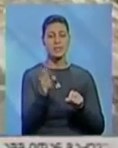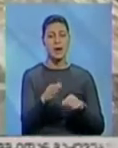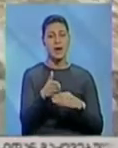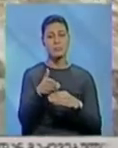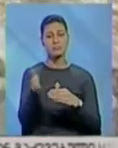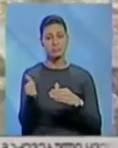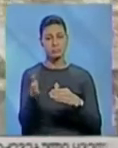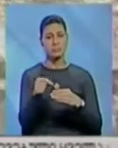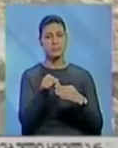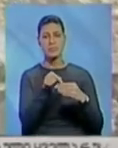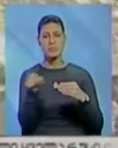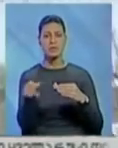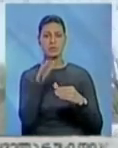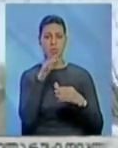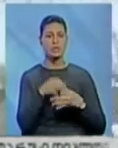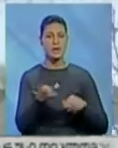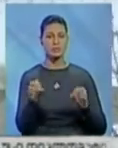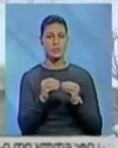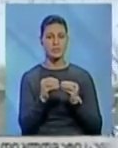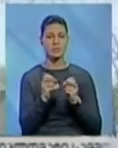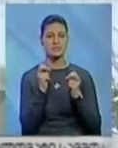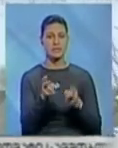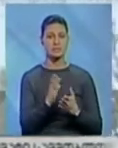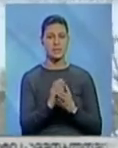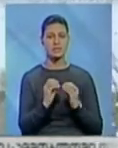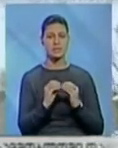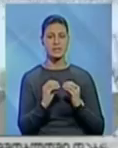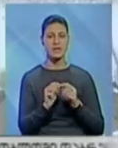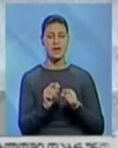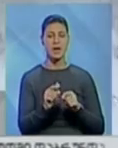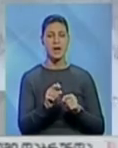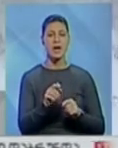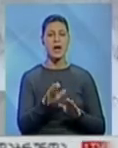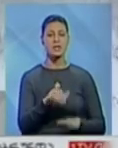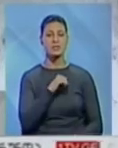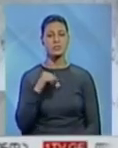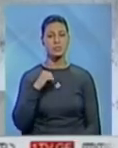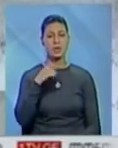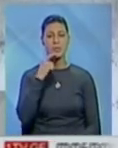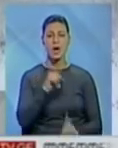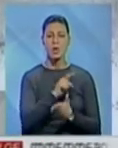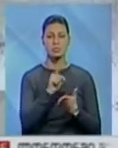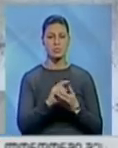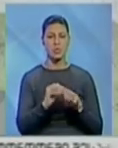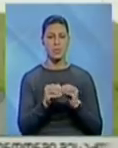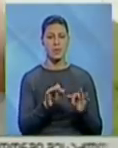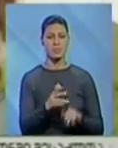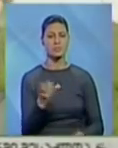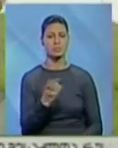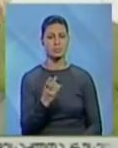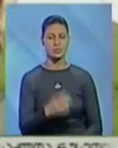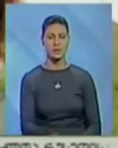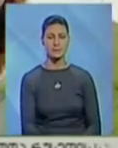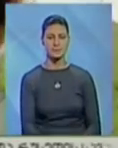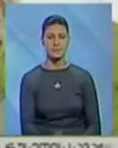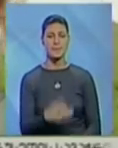ნაწილია და მდინარის თითქმის კილომეტრიანი მონაკვეთი ისევ საფრთხის შემცველია. ადგილობრივები პრობლემის მოგვარების აუცილებლობაზე საუბრობენ. აგერ აქ